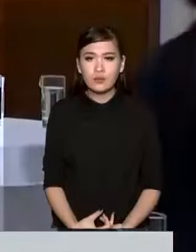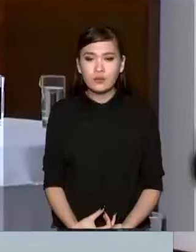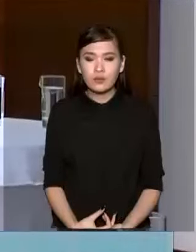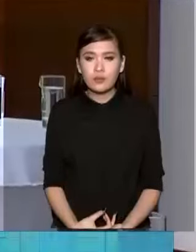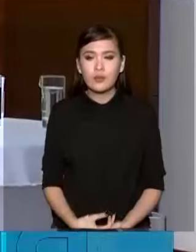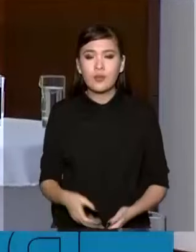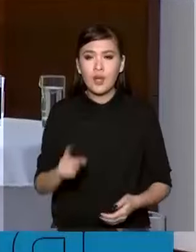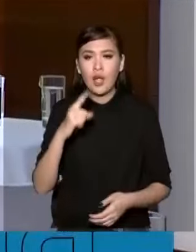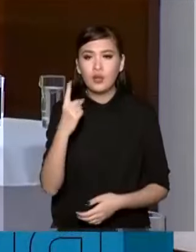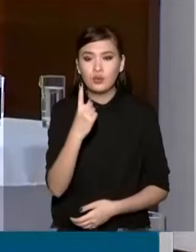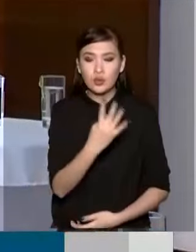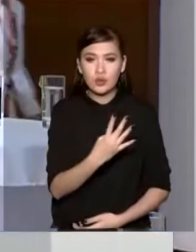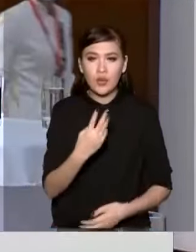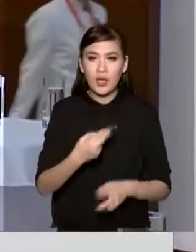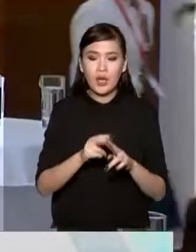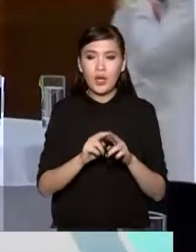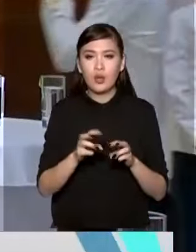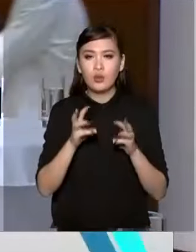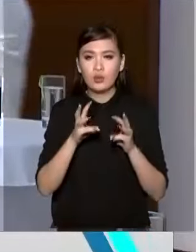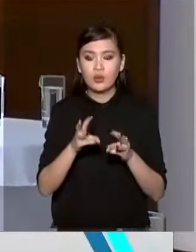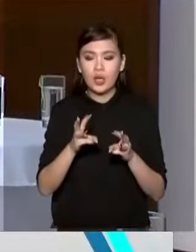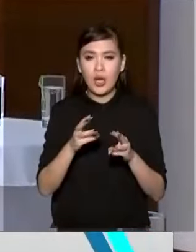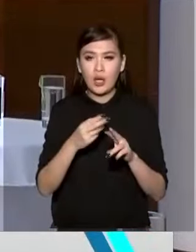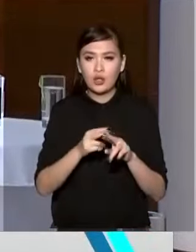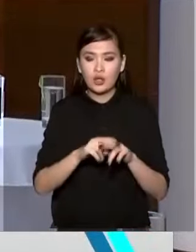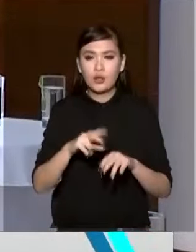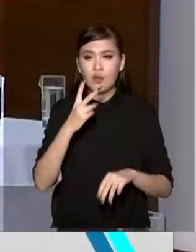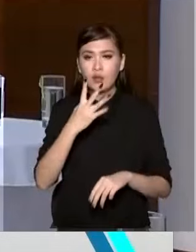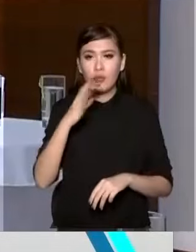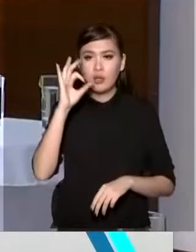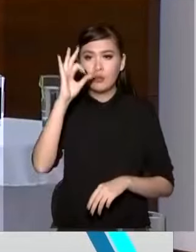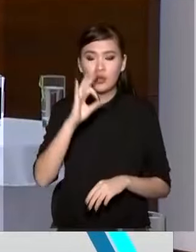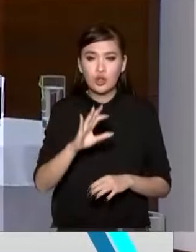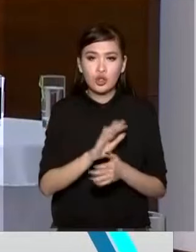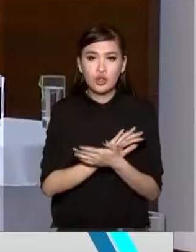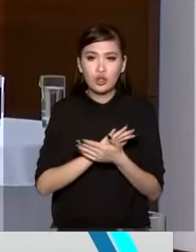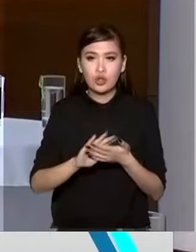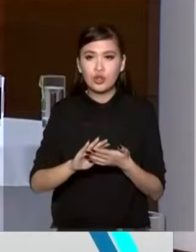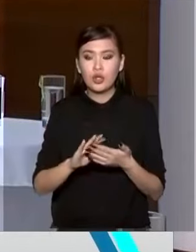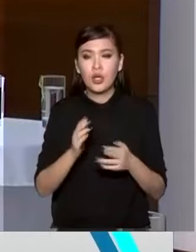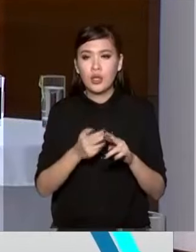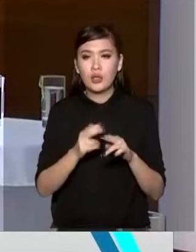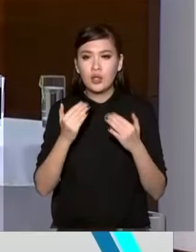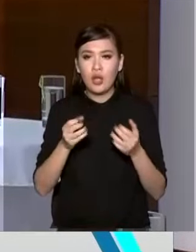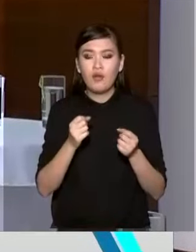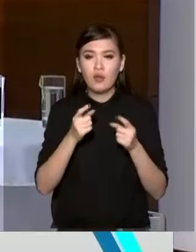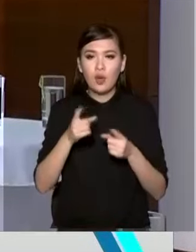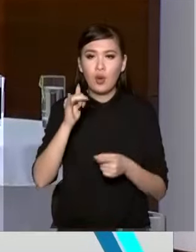На 1/4 угля сжигается меньше. То есть на 25% чище стал наш город по выбросу угля.